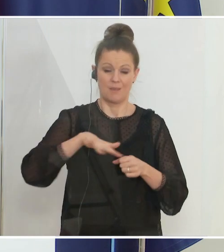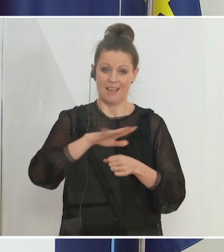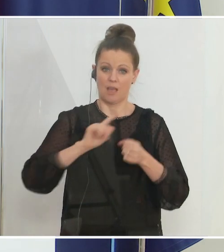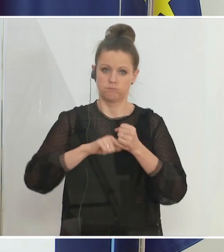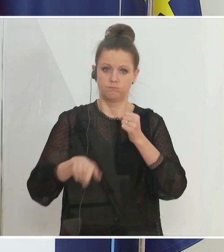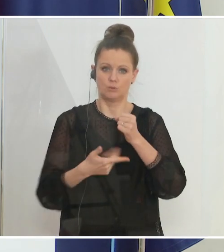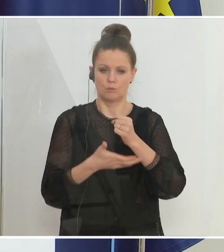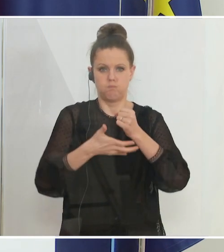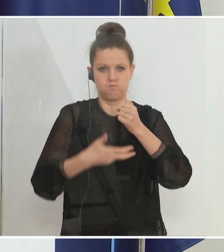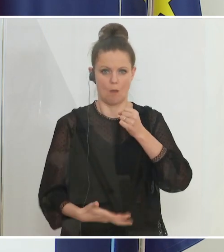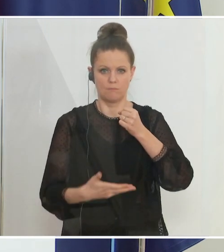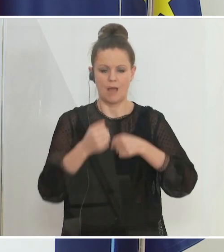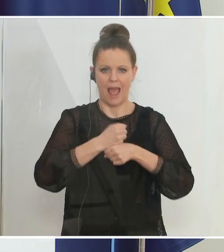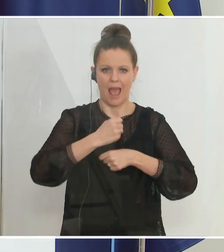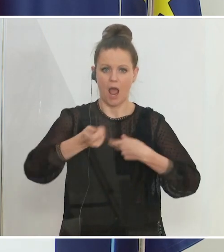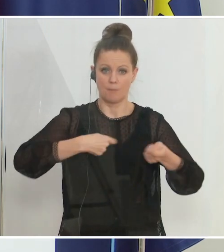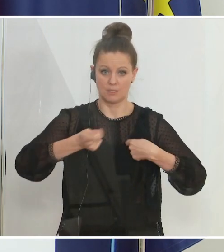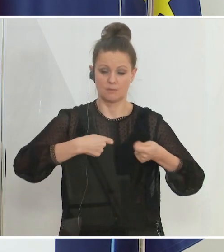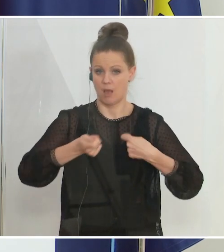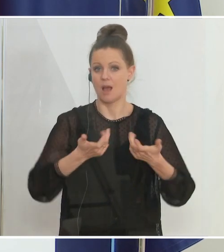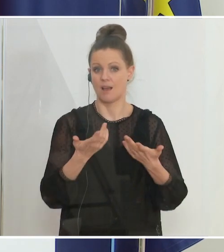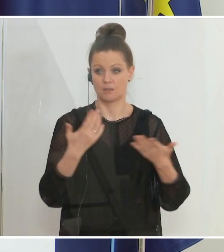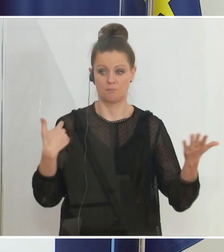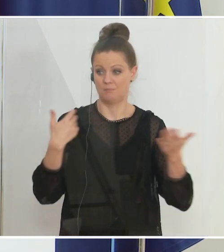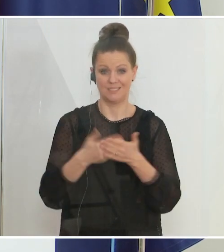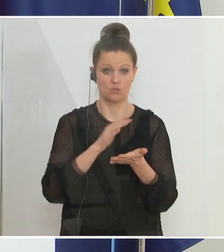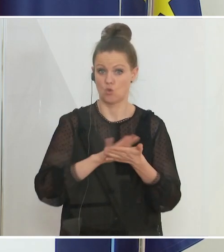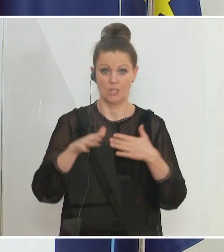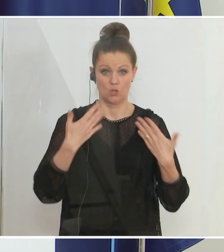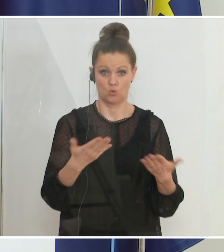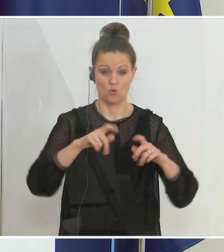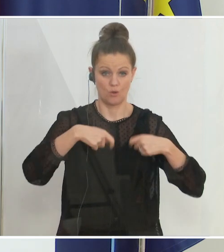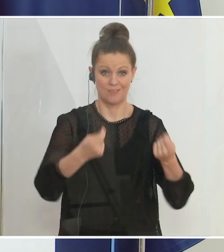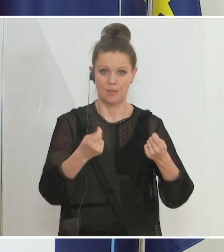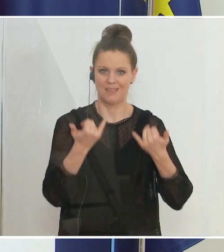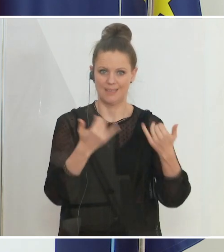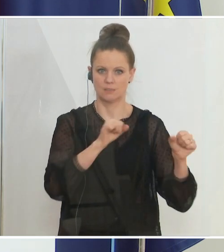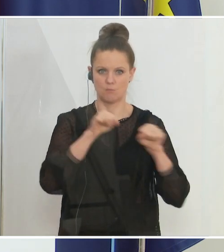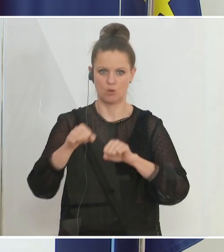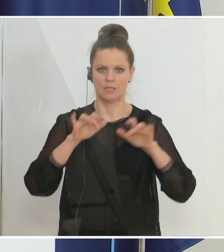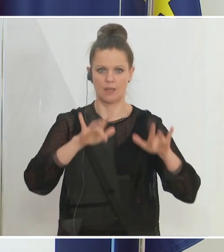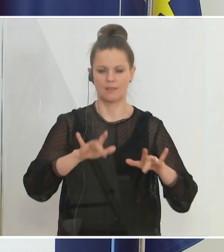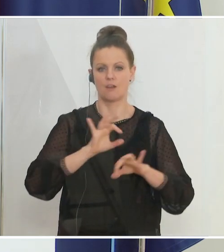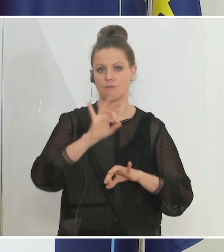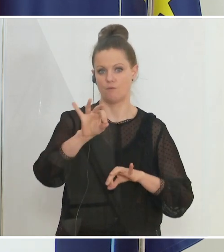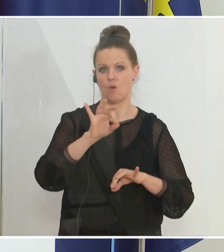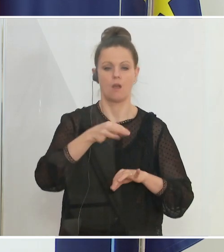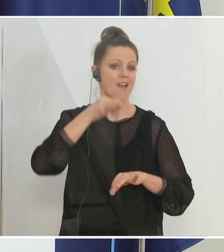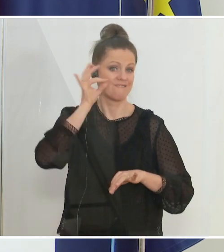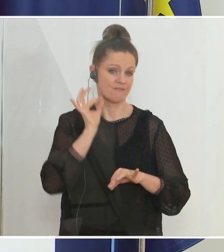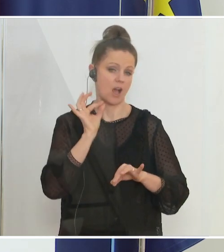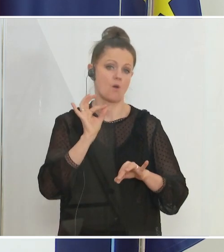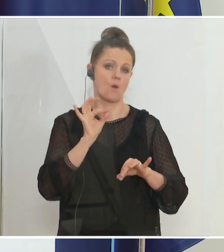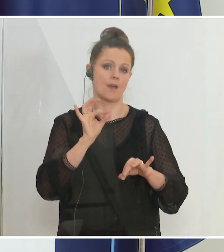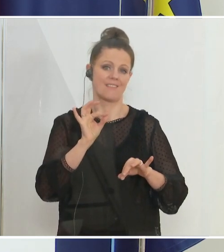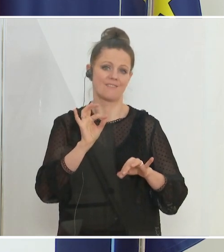im Bereich des Arbeitsmarkts, das es je gegeben hat, zumindest die Möglichkeit dar, um die